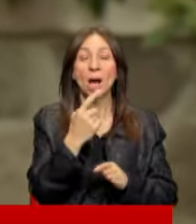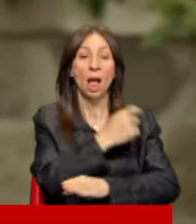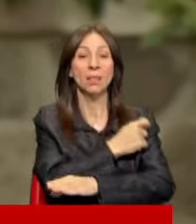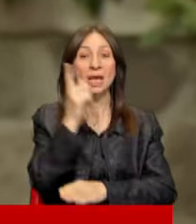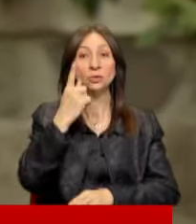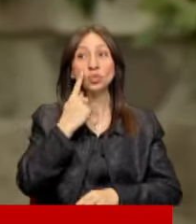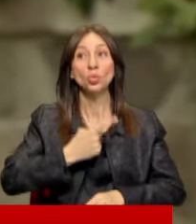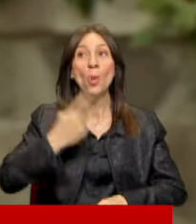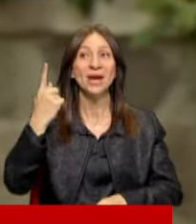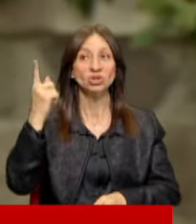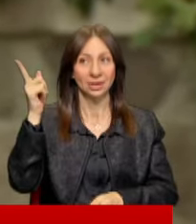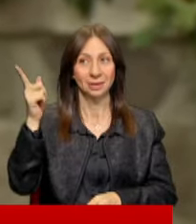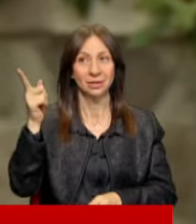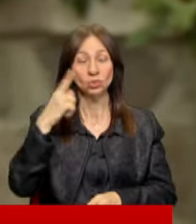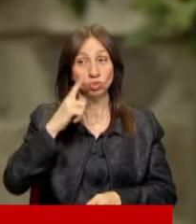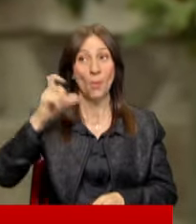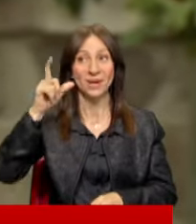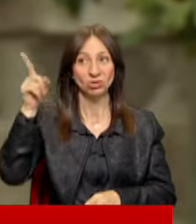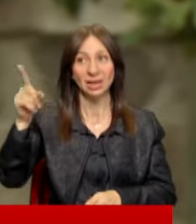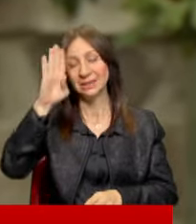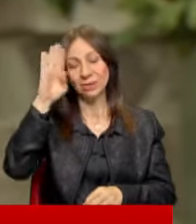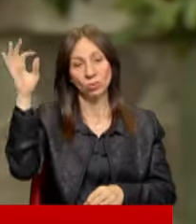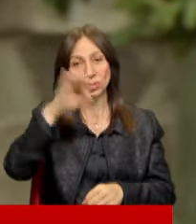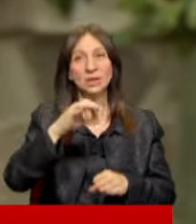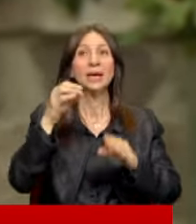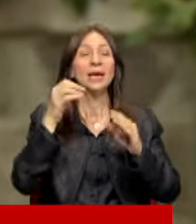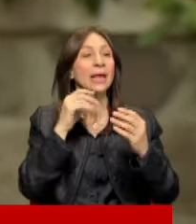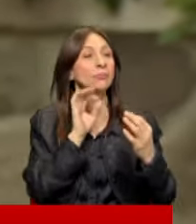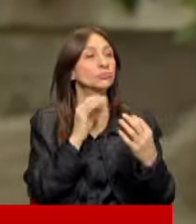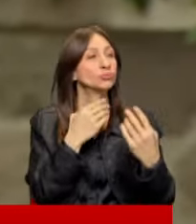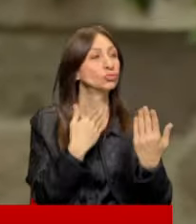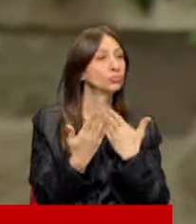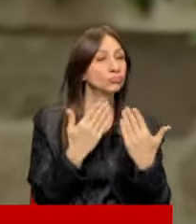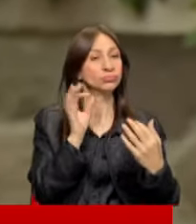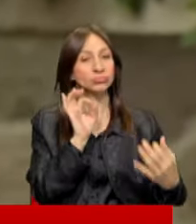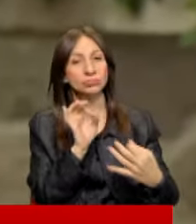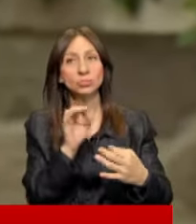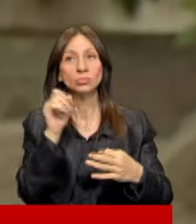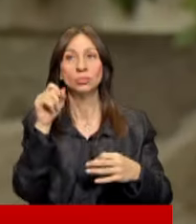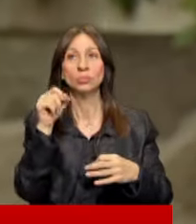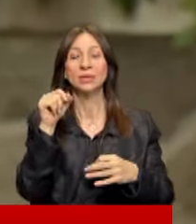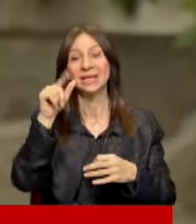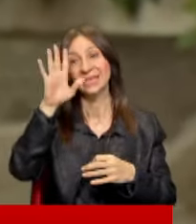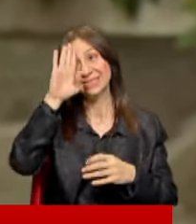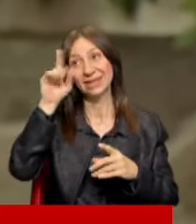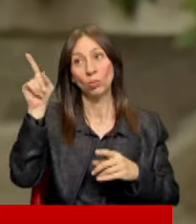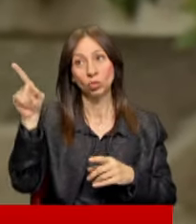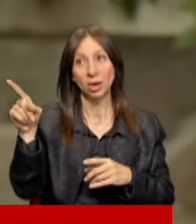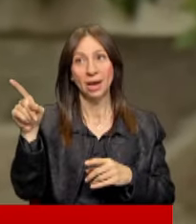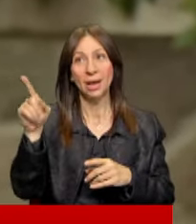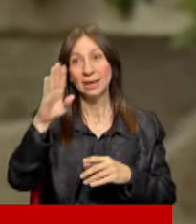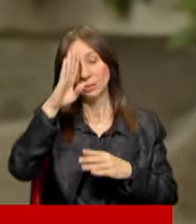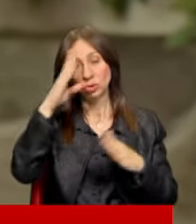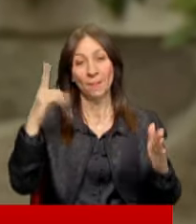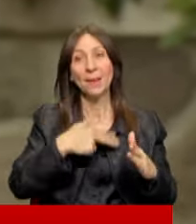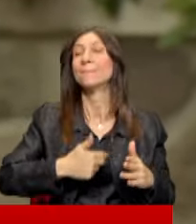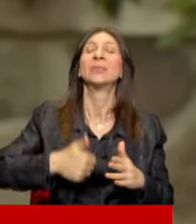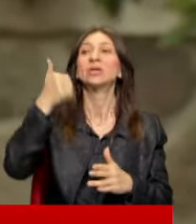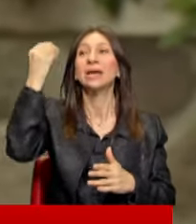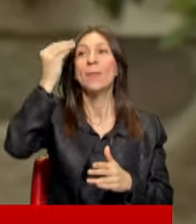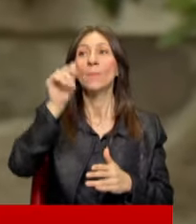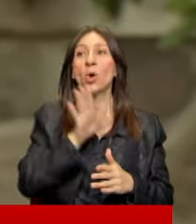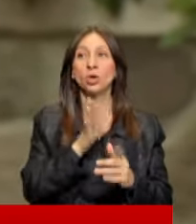Almanya'nın Cumhurbaşkanı İstanbul'daydı temaslarına. Burada İstanbul'da İstanbul Büyükşehir Belediye Başkanı